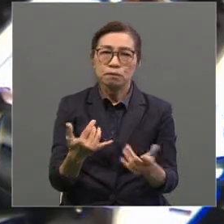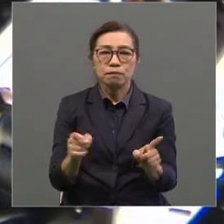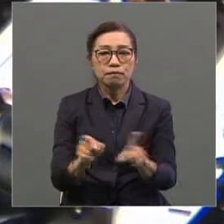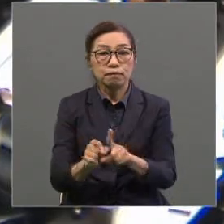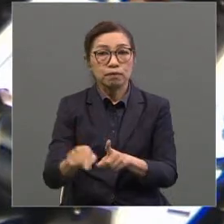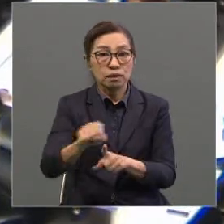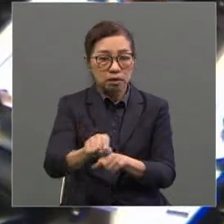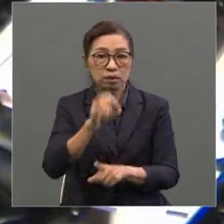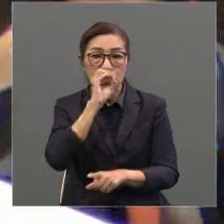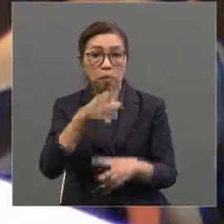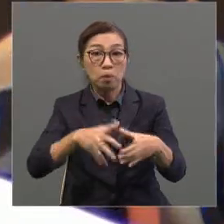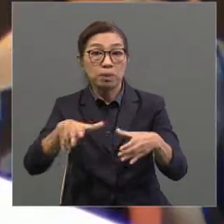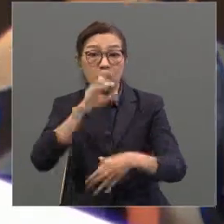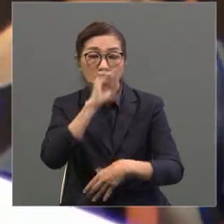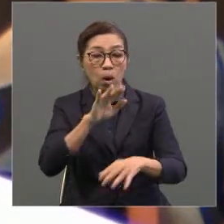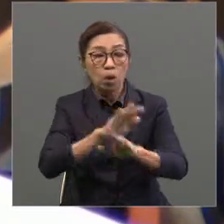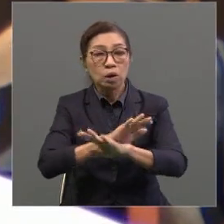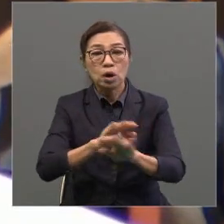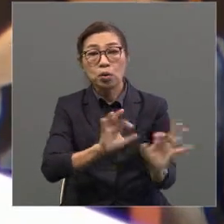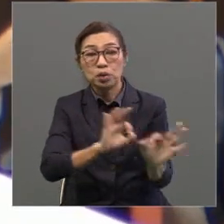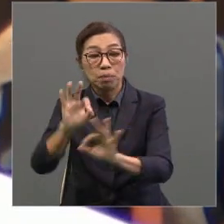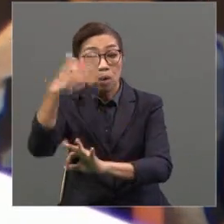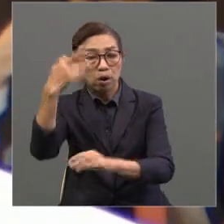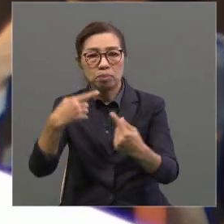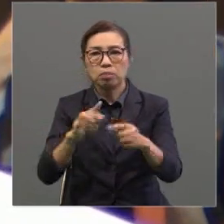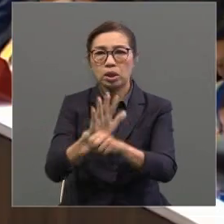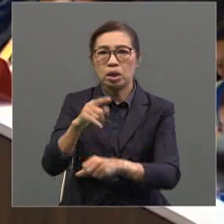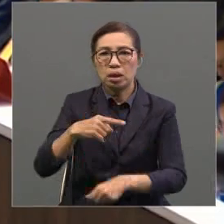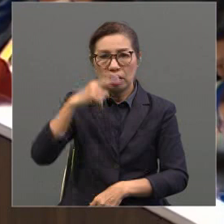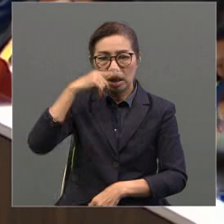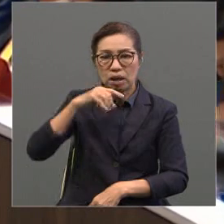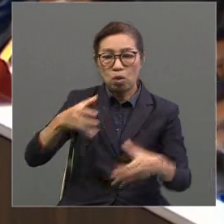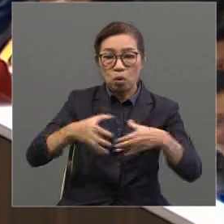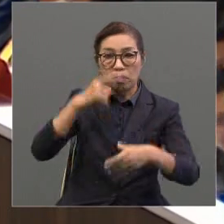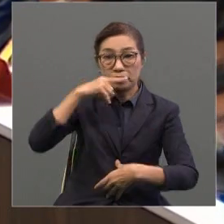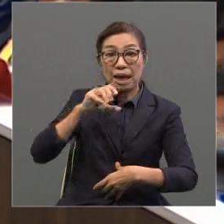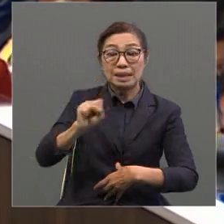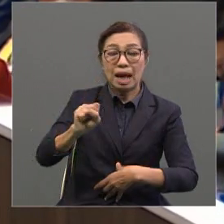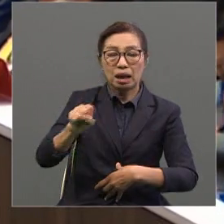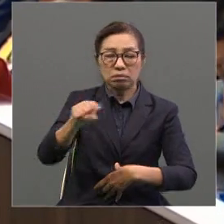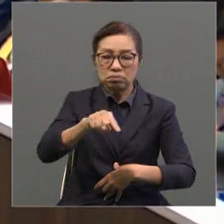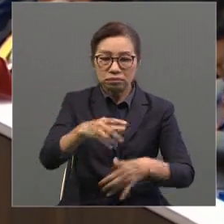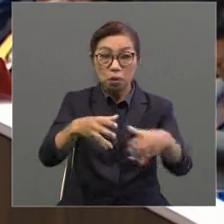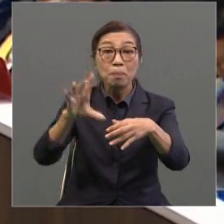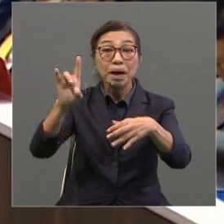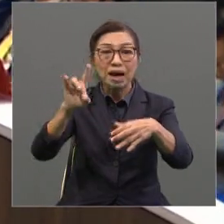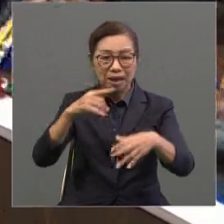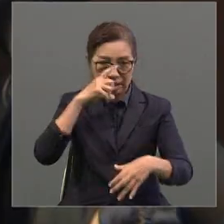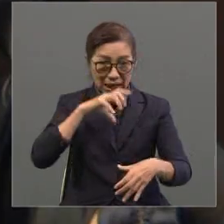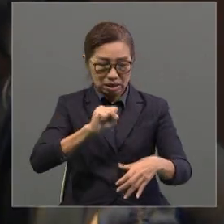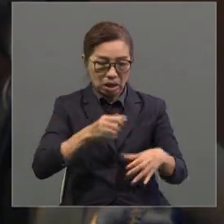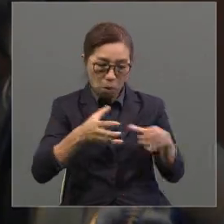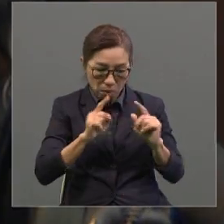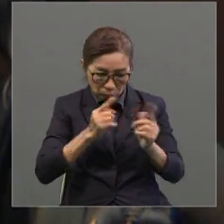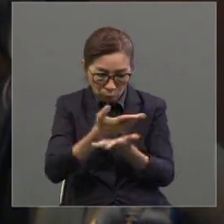มีการยกเลิกในส่วนของพรรคไทยสร้างไทยเนี่ยเขาก็มีข้อเสนอต่อที่ประชุมของพรรคออกมาด้วย